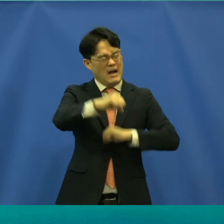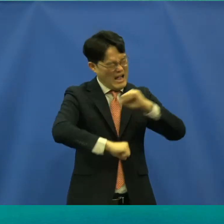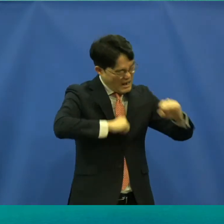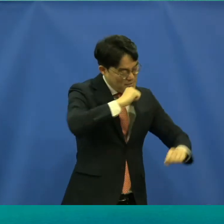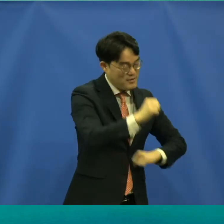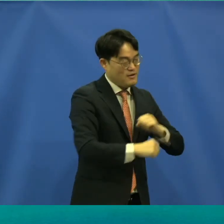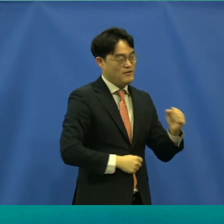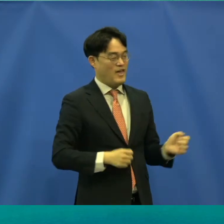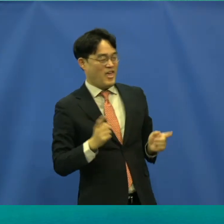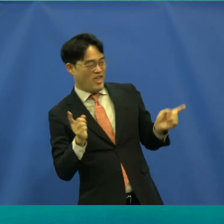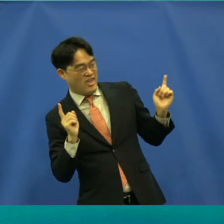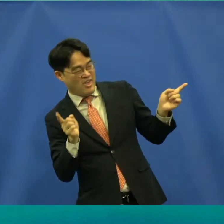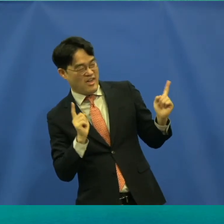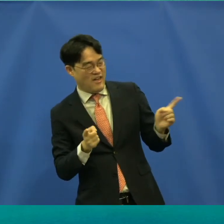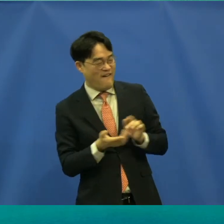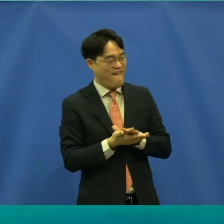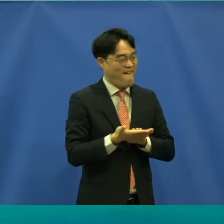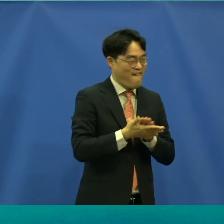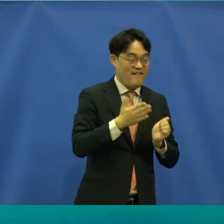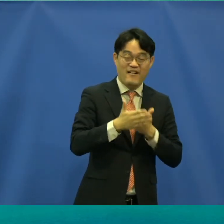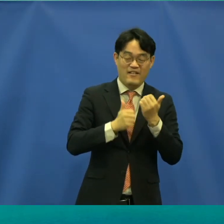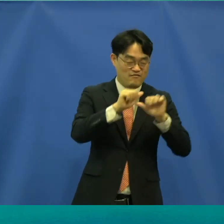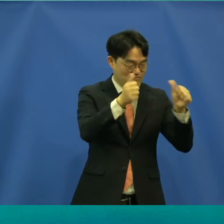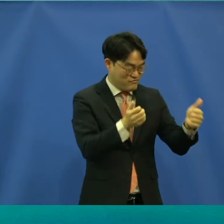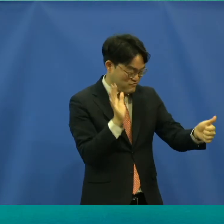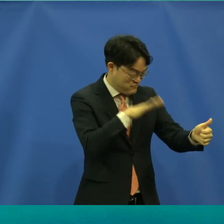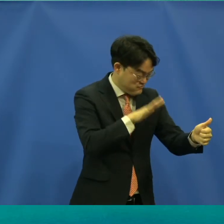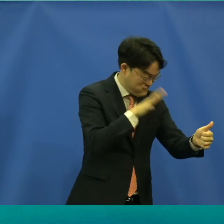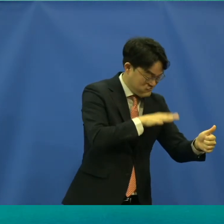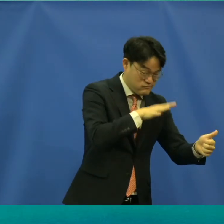자기 마음대로 사는 그 백성의 평안이 있겠습니까?